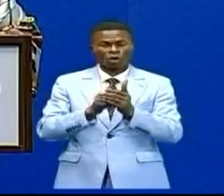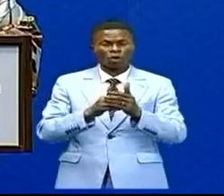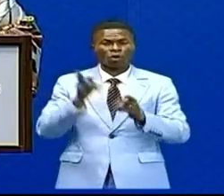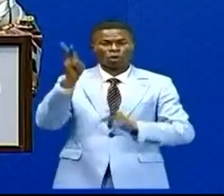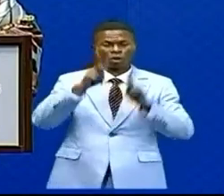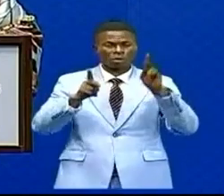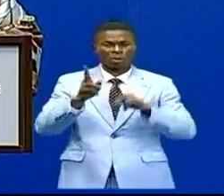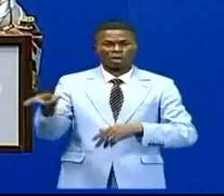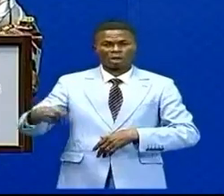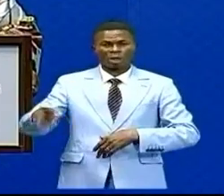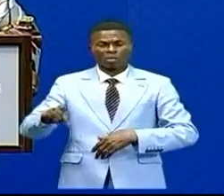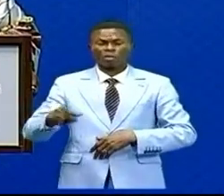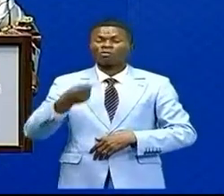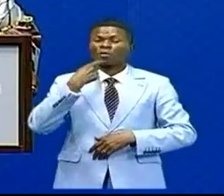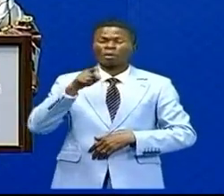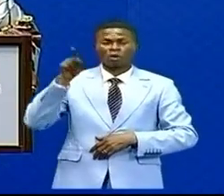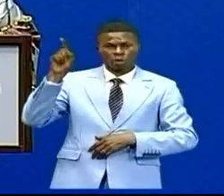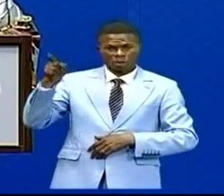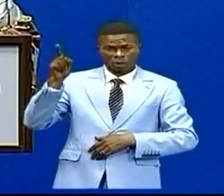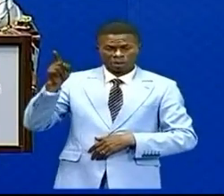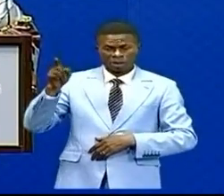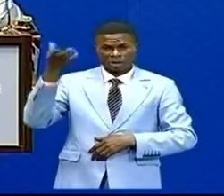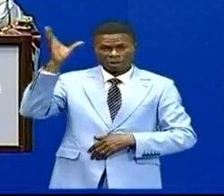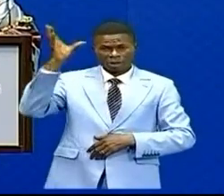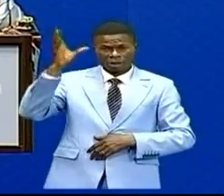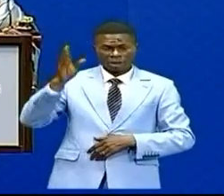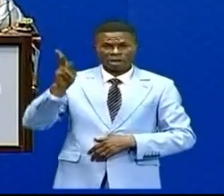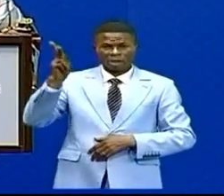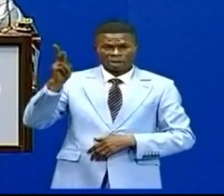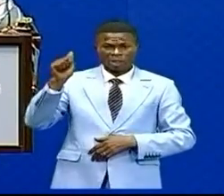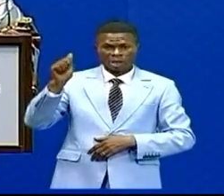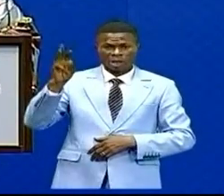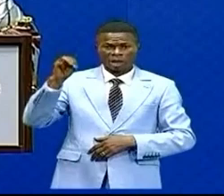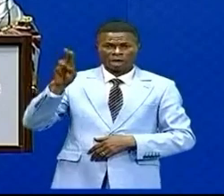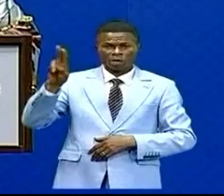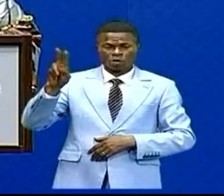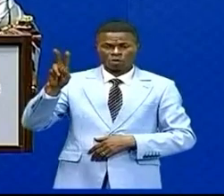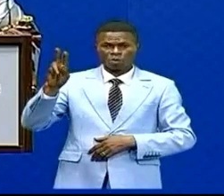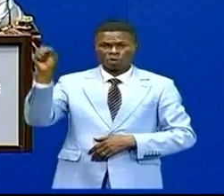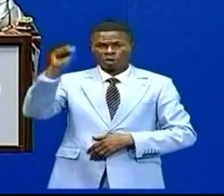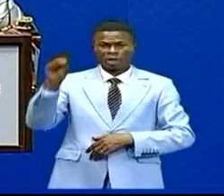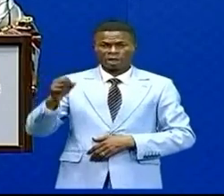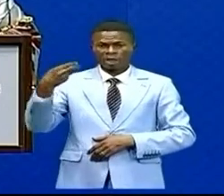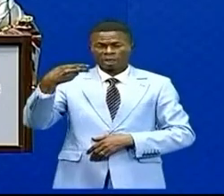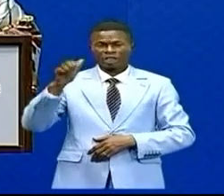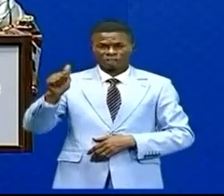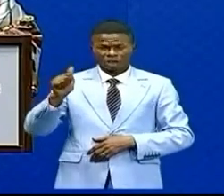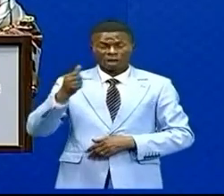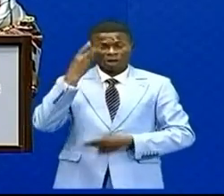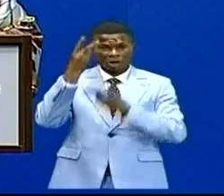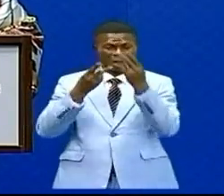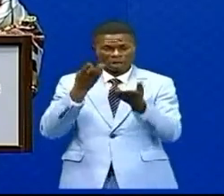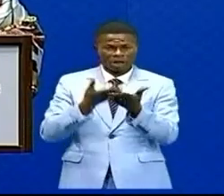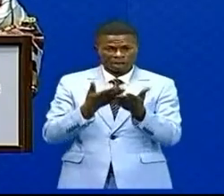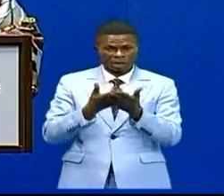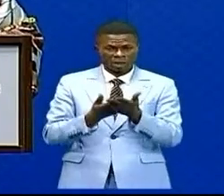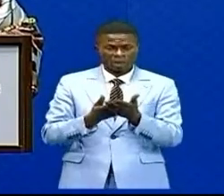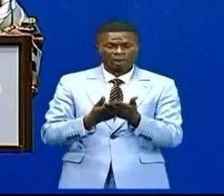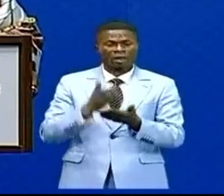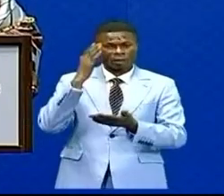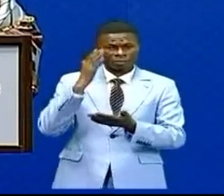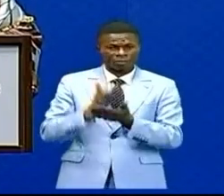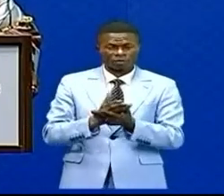compatriotes de la province précitée dans la localité de Kamwecha. Cette visite a coupé court à